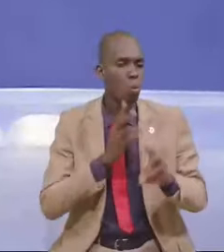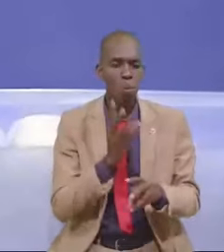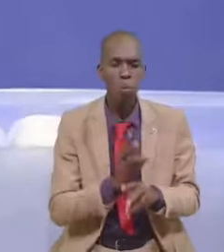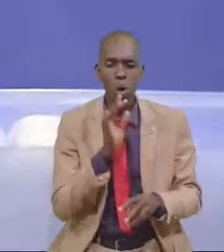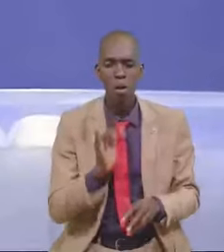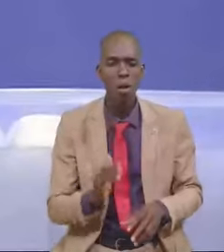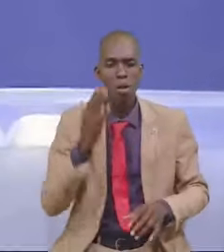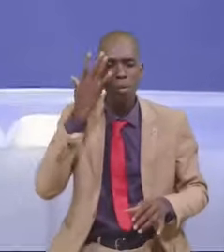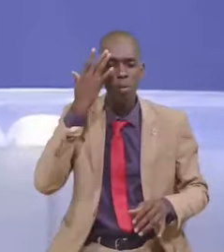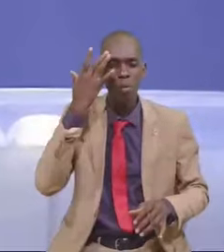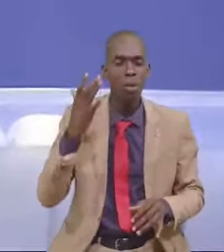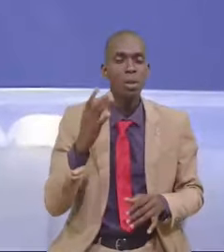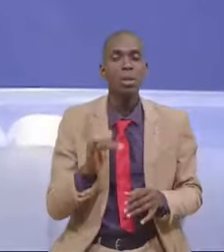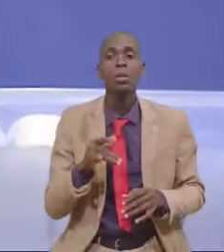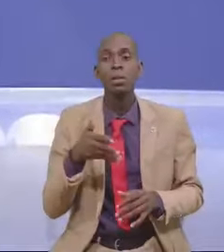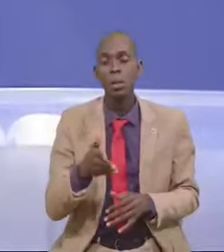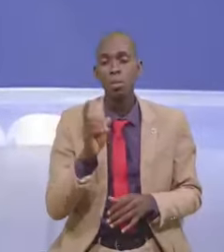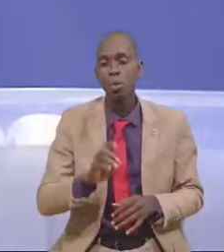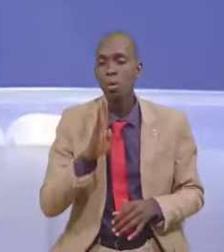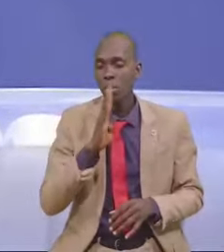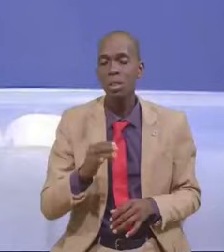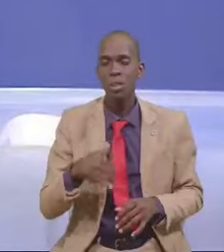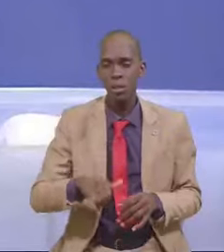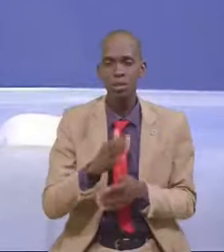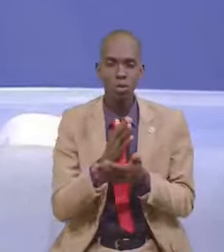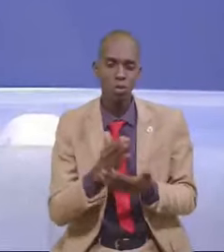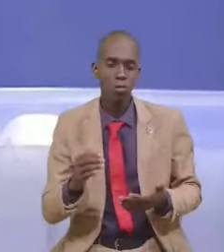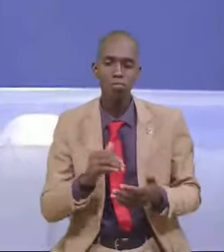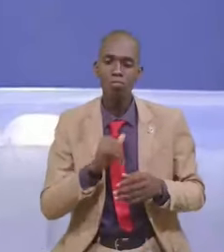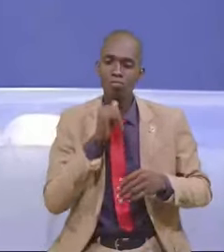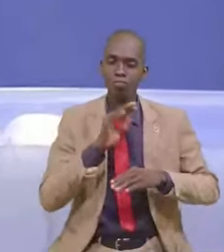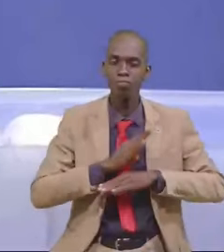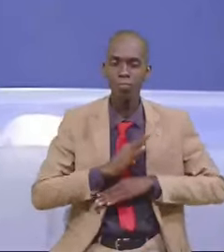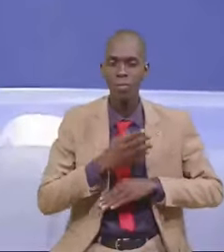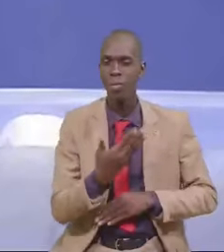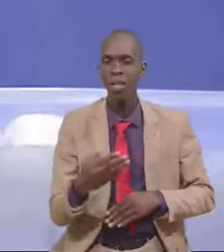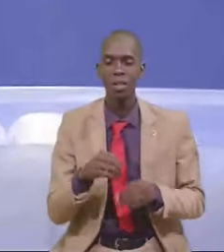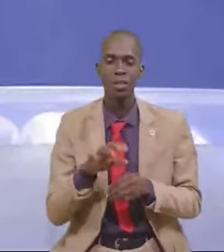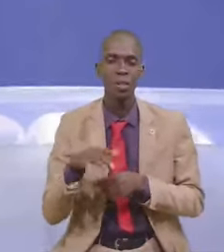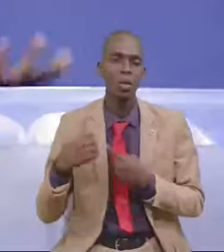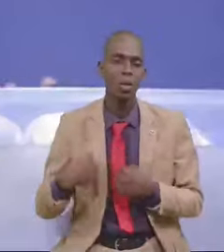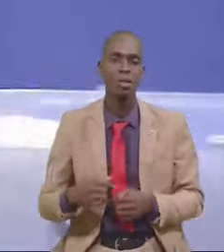Ah, j'ai la connaissance terrestre, oui, mais il doit y avoir l'insatisfaction dans ton cœur.